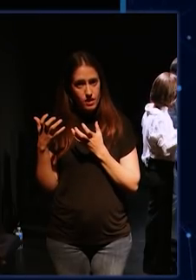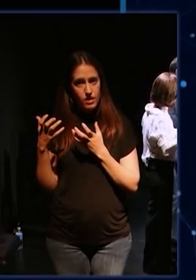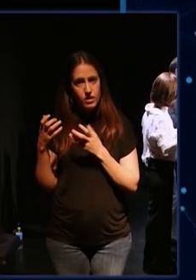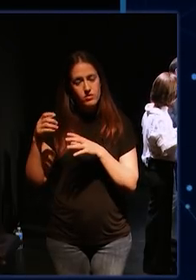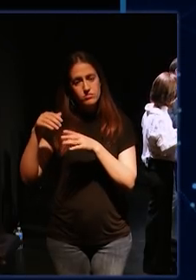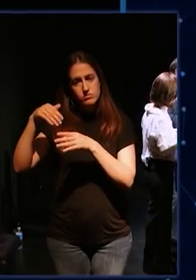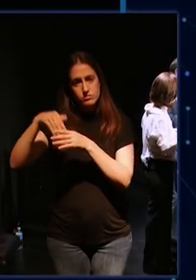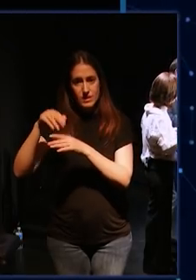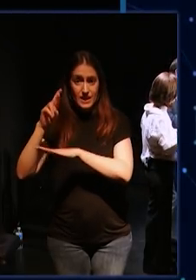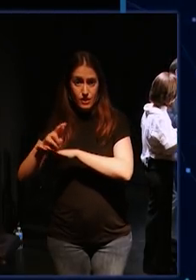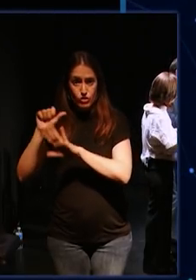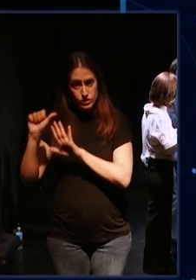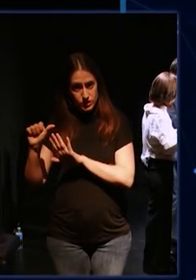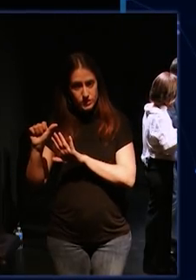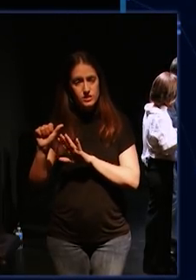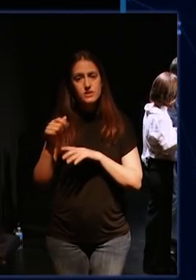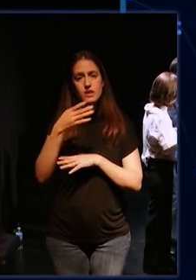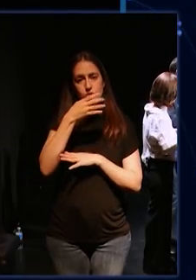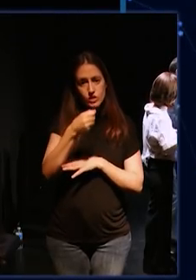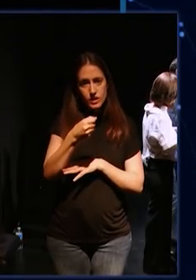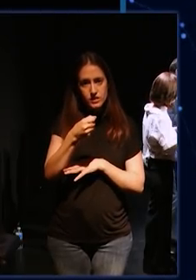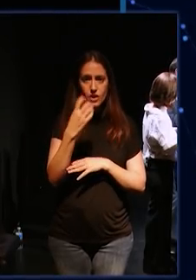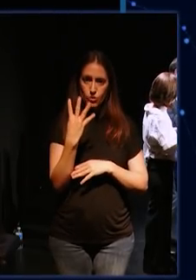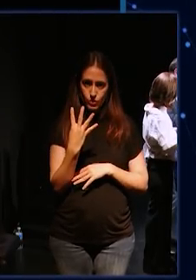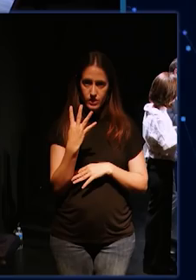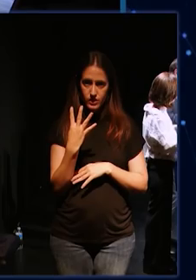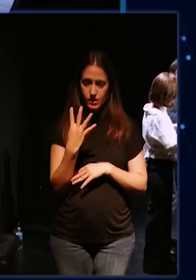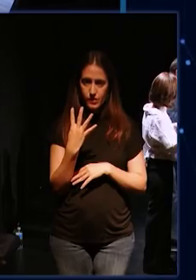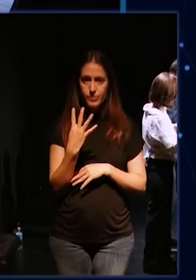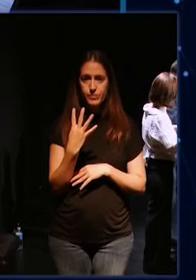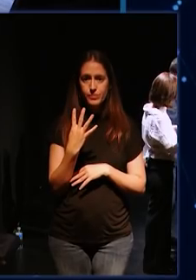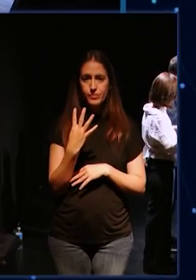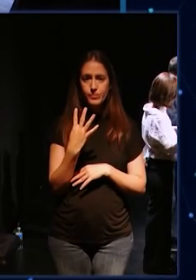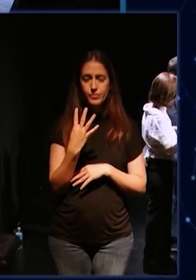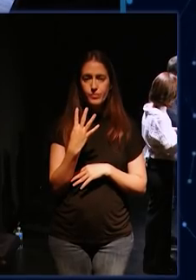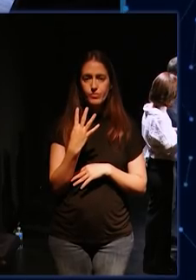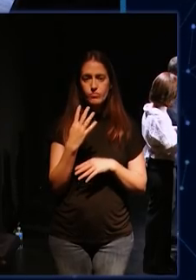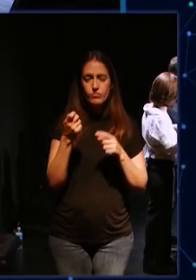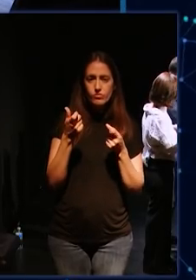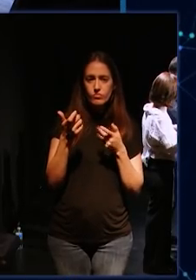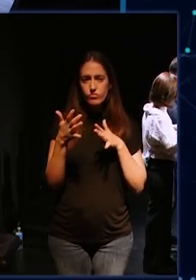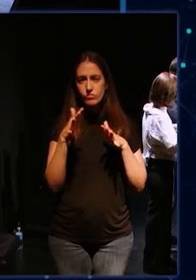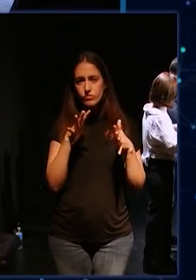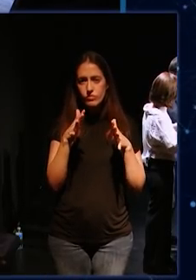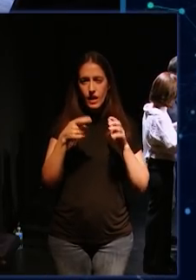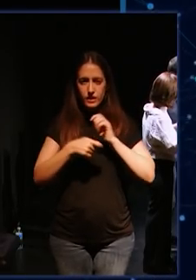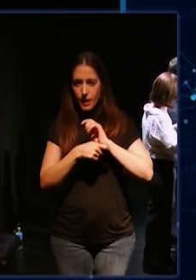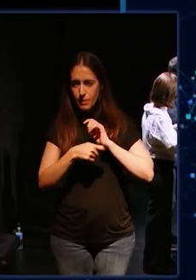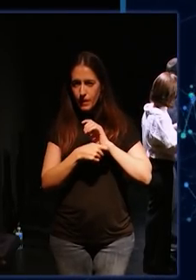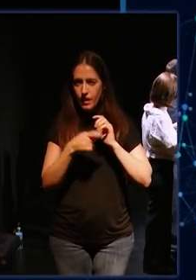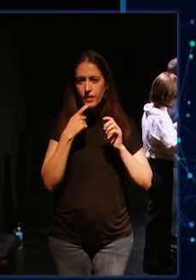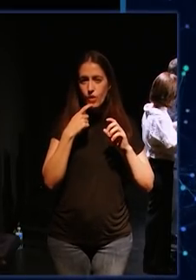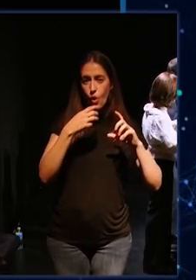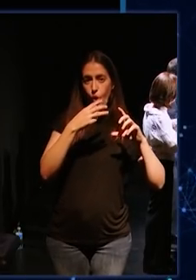6 regidors, que el Partit dels Socialistes no obtindrà 4. Aquí he fet una mica de trampa al següent, perquè la CUP en